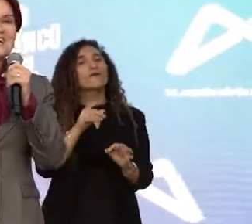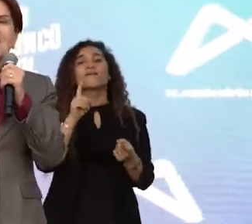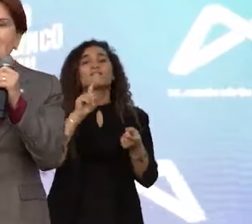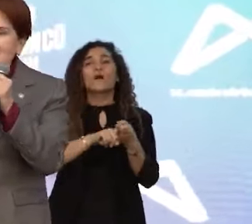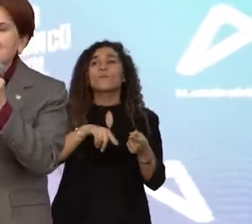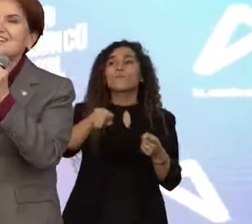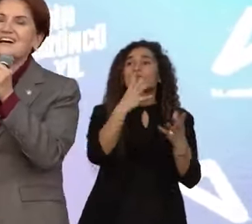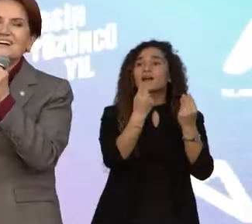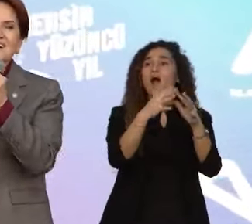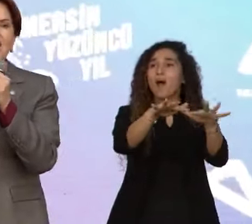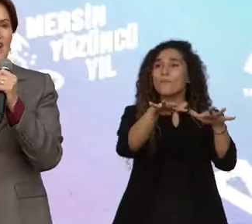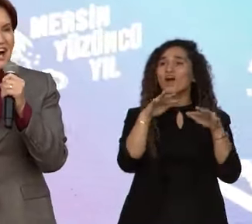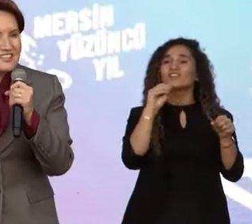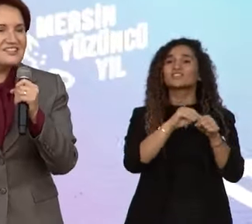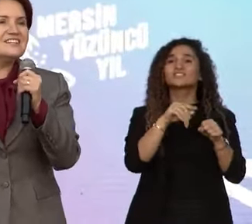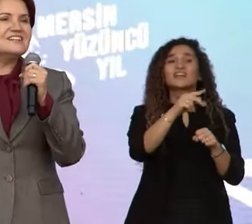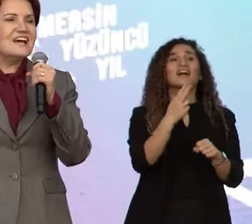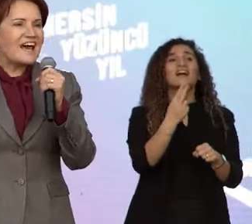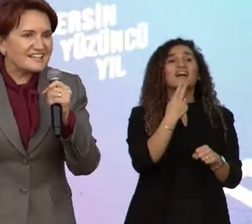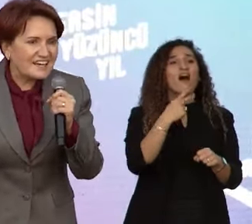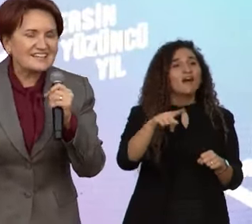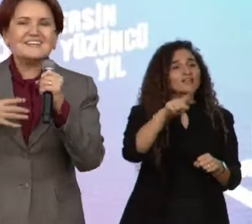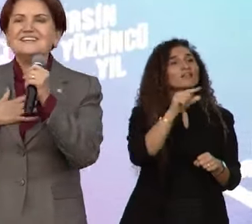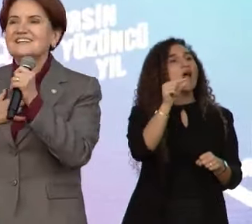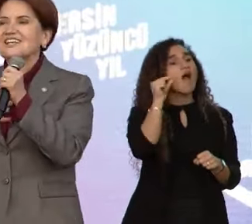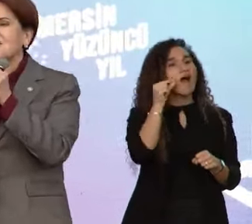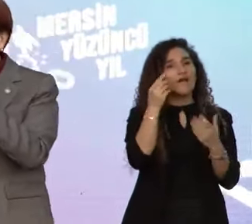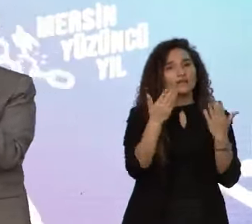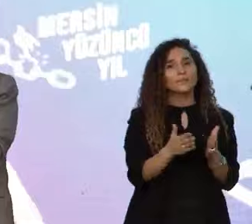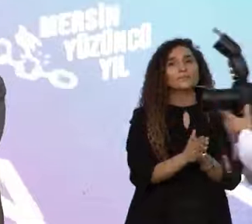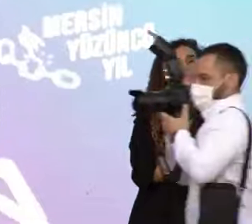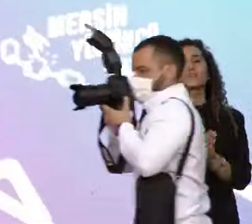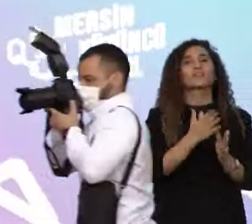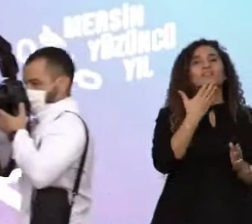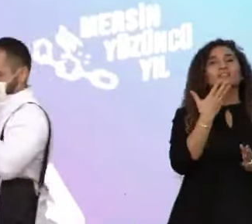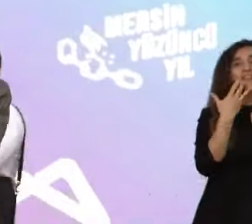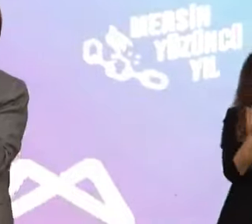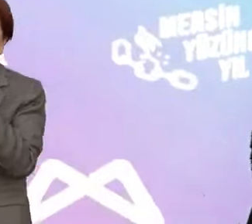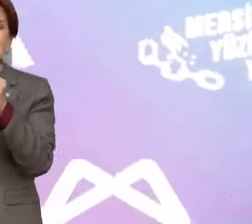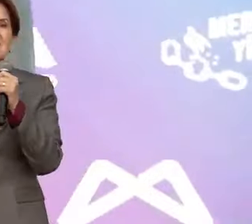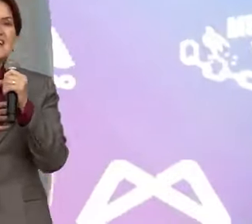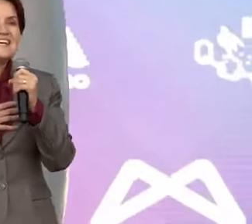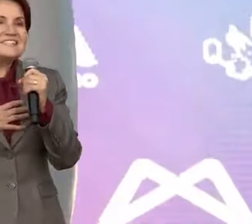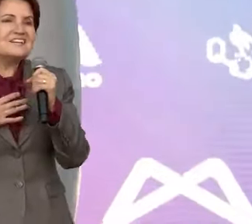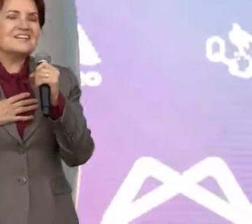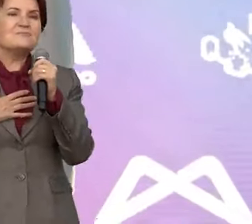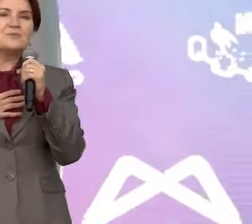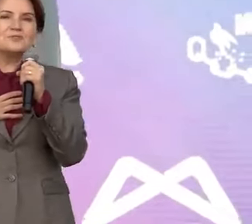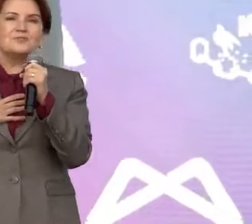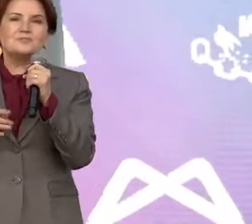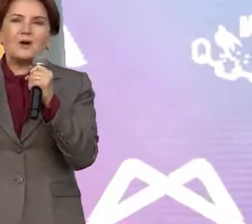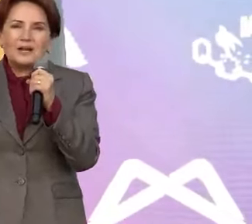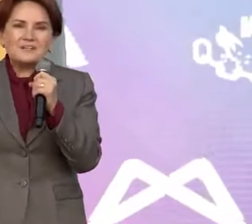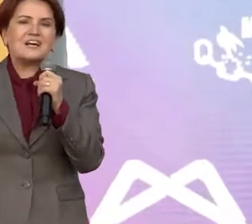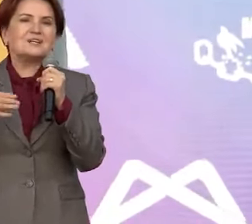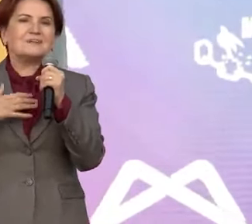bir kalabalıkla kadınlı, erkekli, gençli, yaş almış insanların